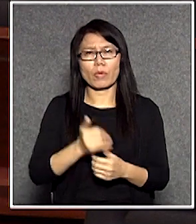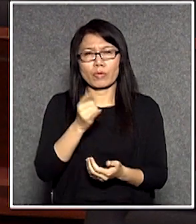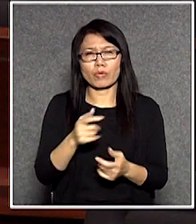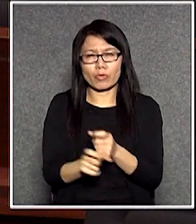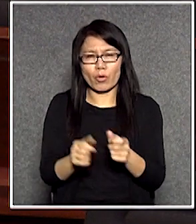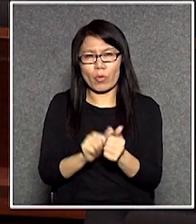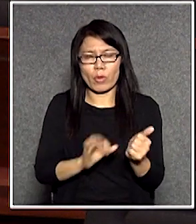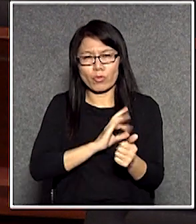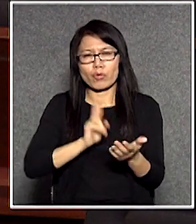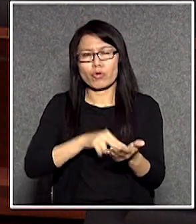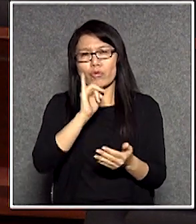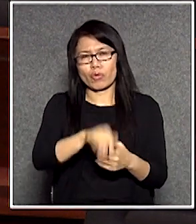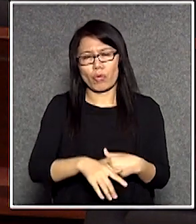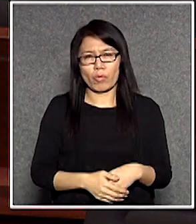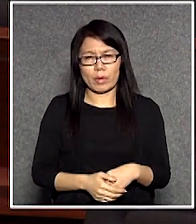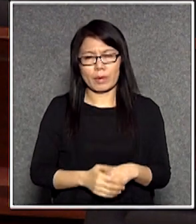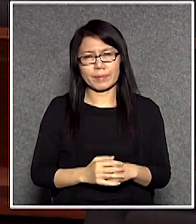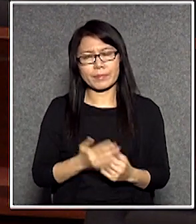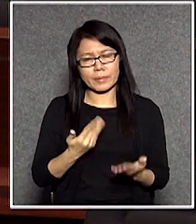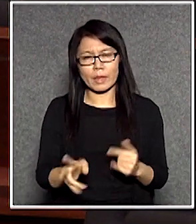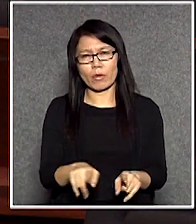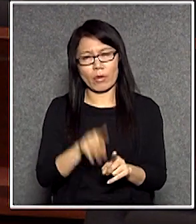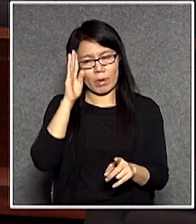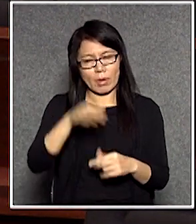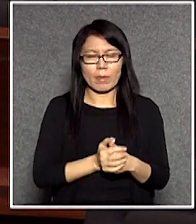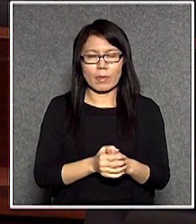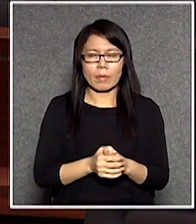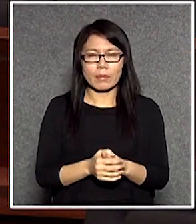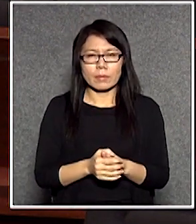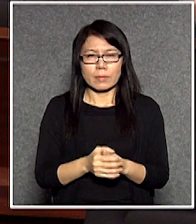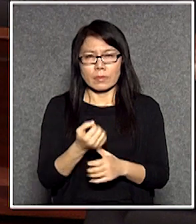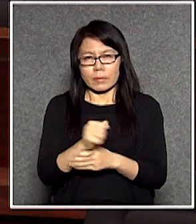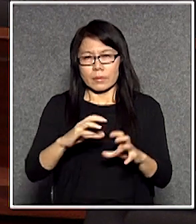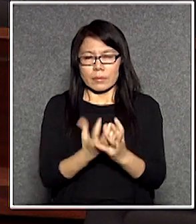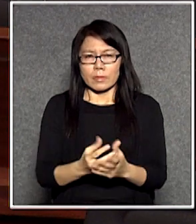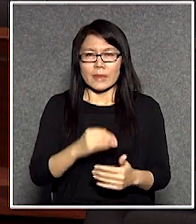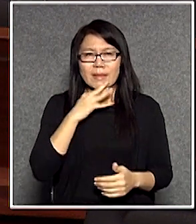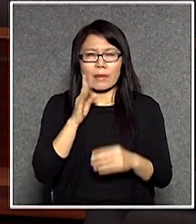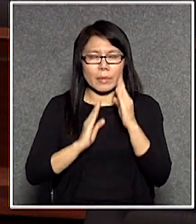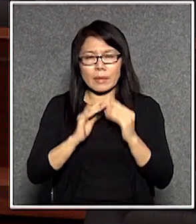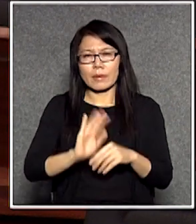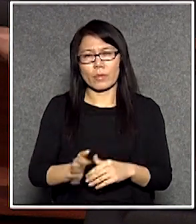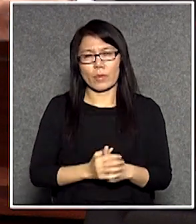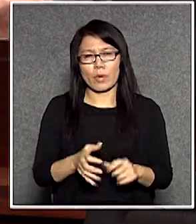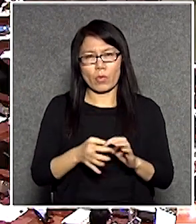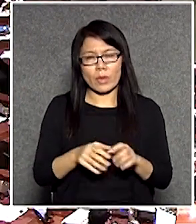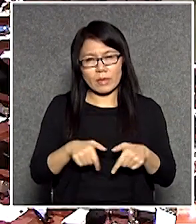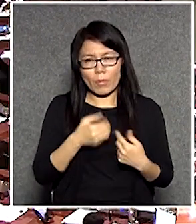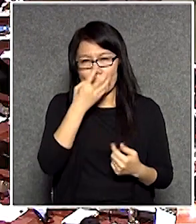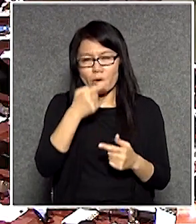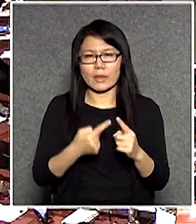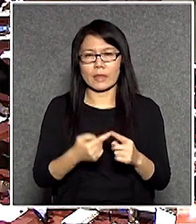錯信了就中了計了。那我希望呢反對派不要再假仁假義，你真的關心市民就回來坐